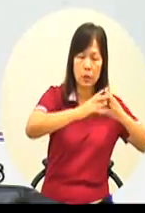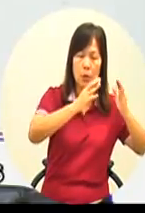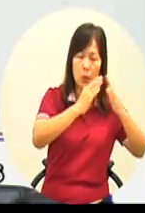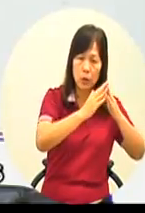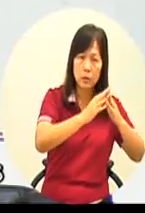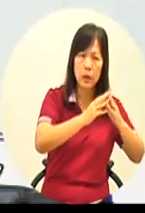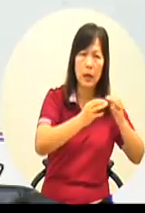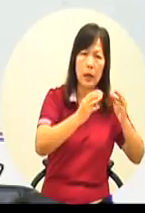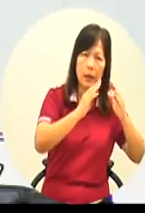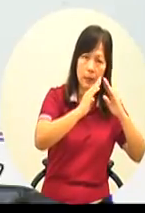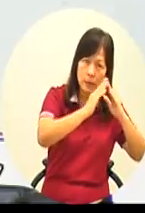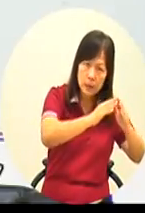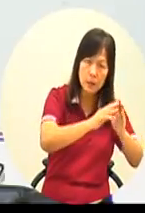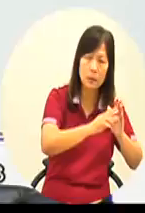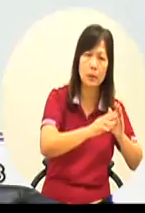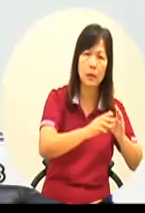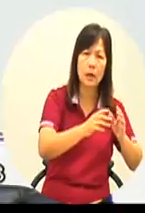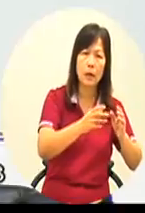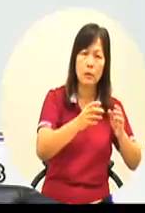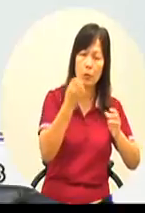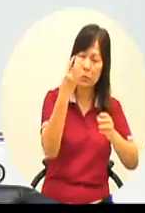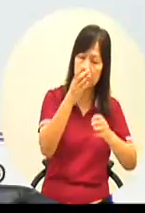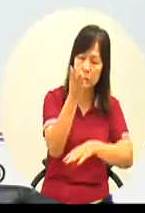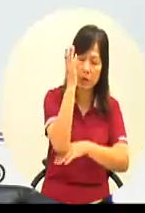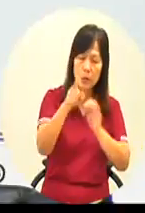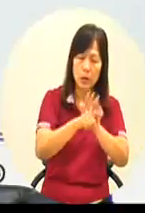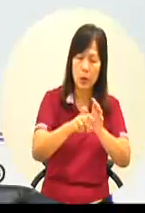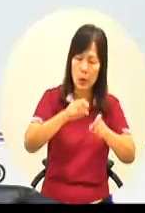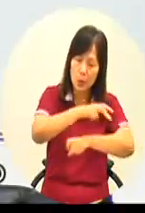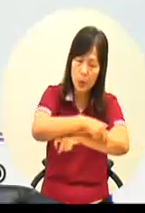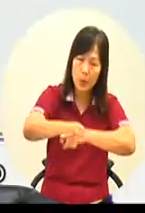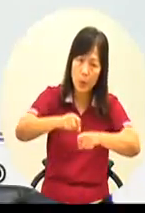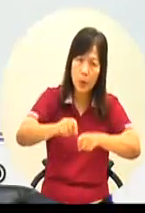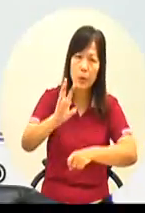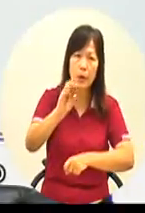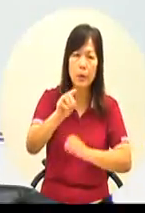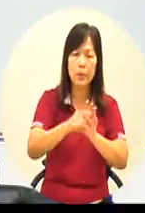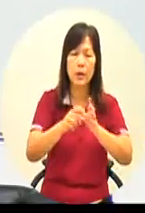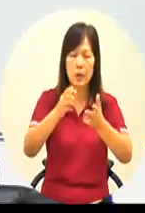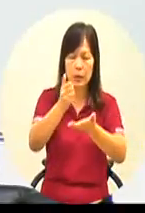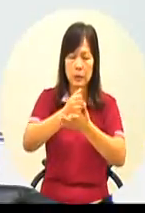南亚的城市有没有什么新的政策及规划？请处长做个回应。